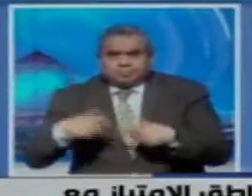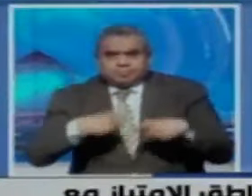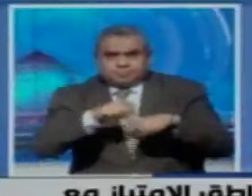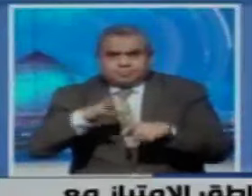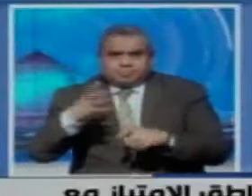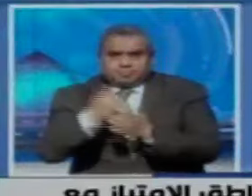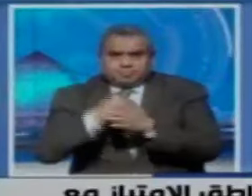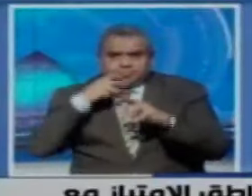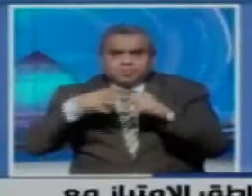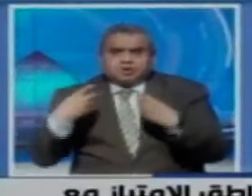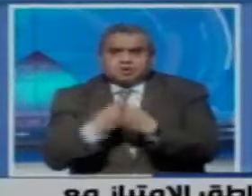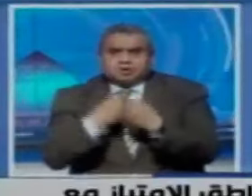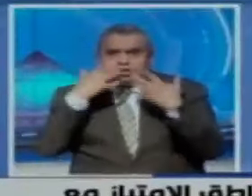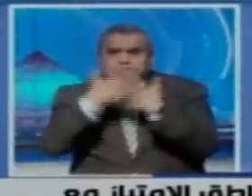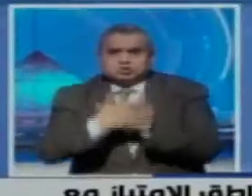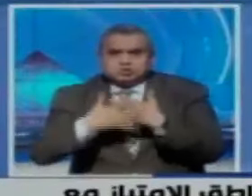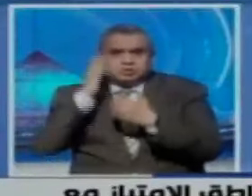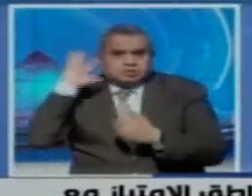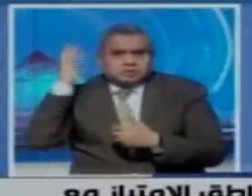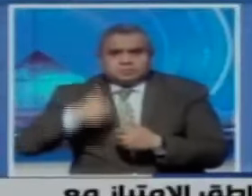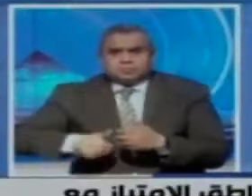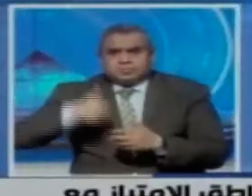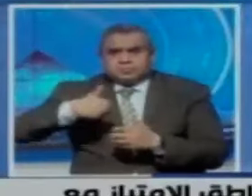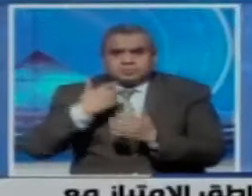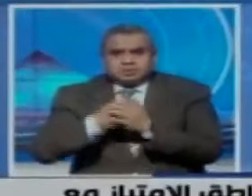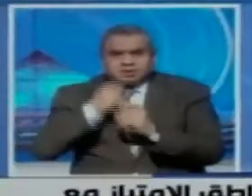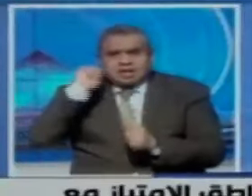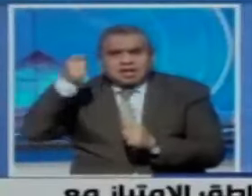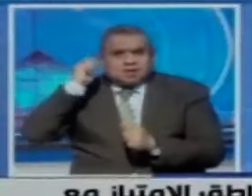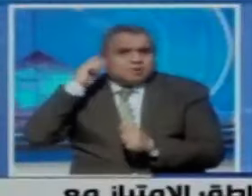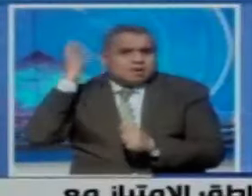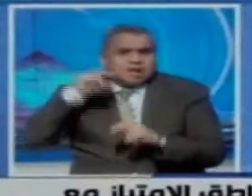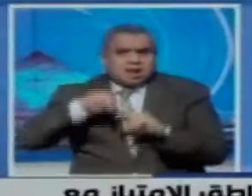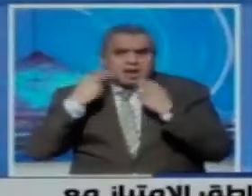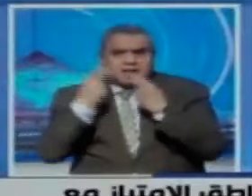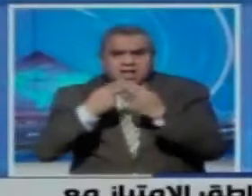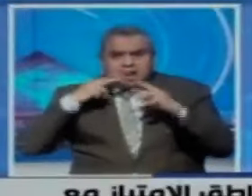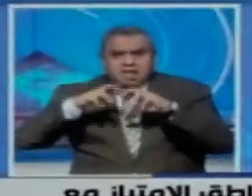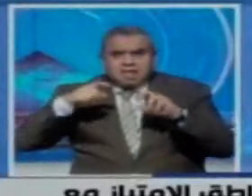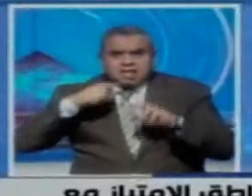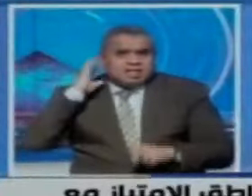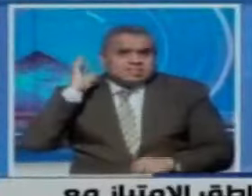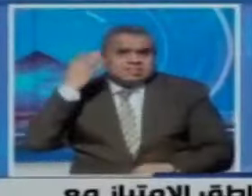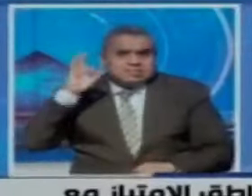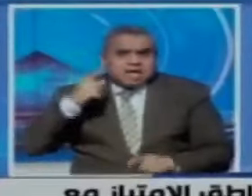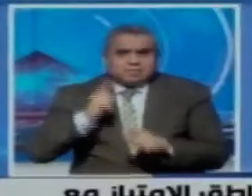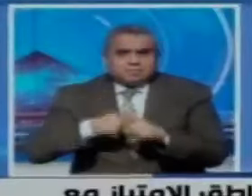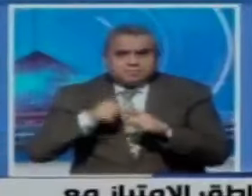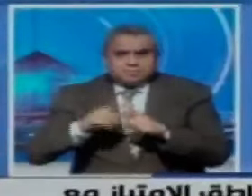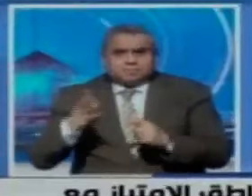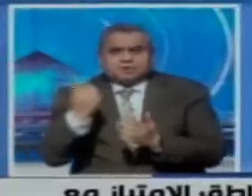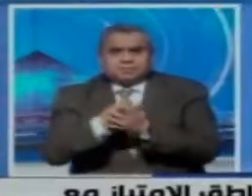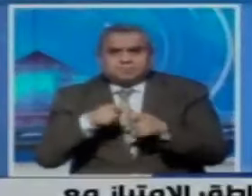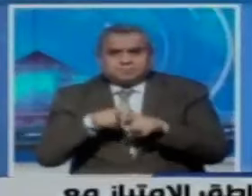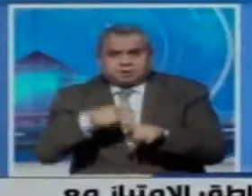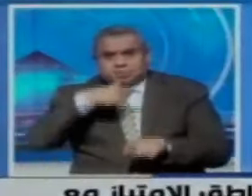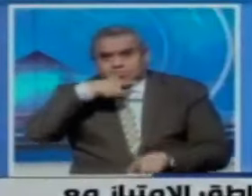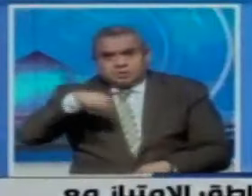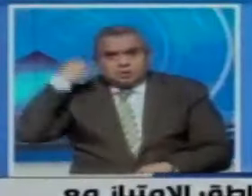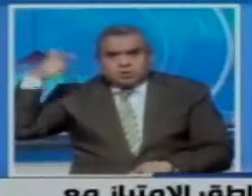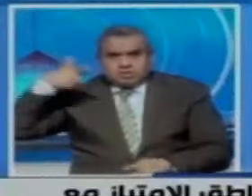مناطق الامتياز مع الشركتين الفائزتين في المزايدة العالمية للبحث عن الذهب والمعادن المصاحبة.